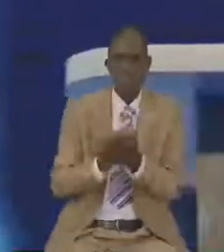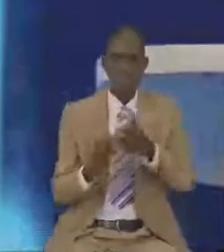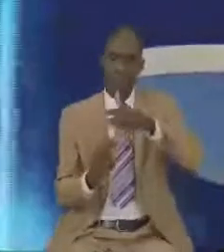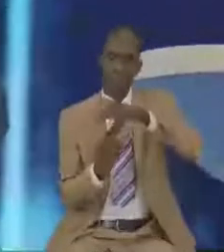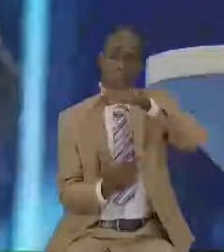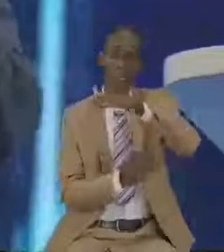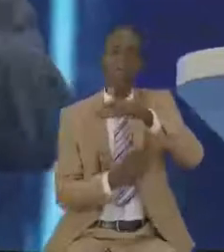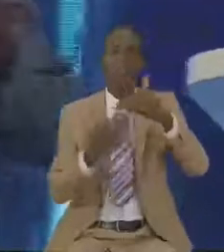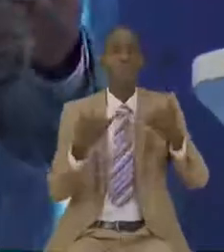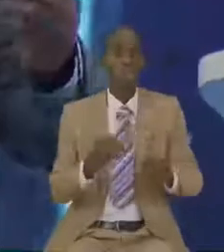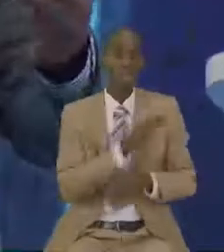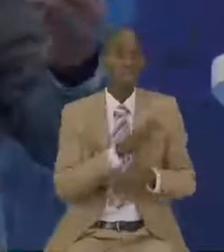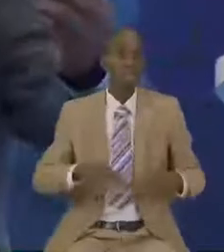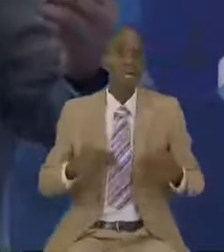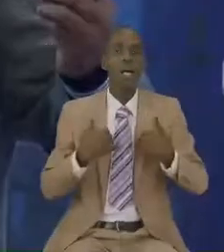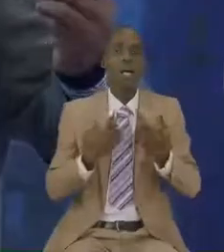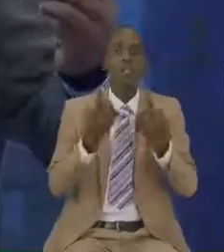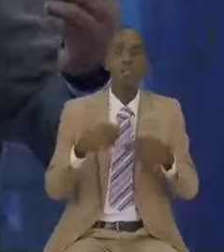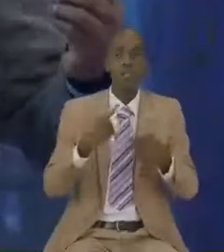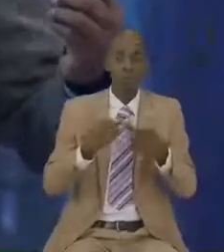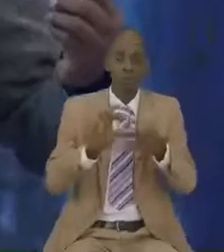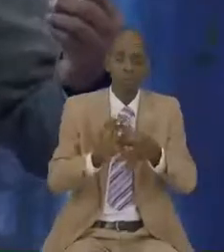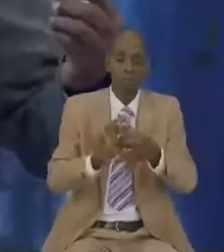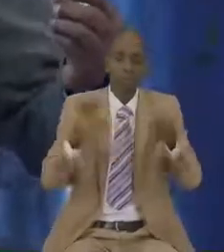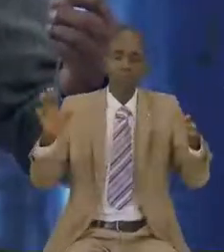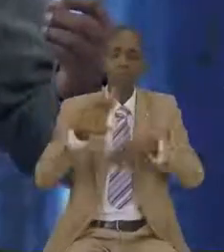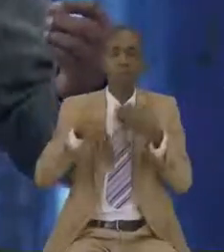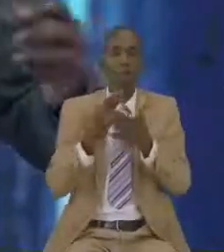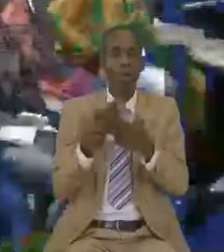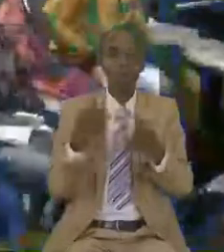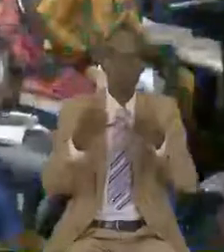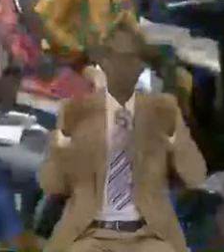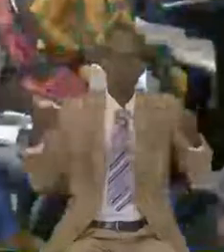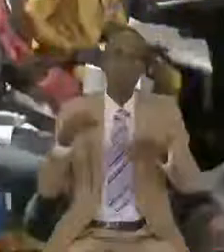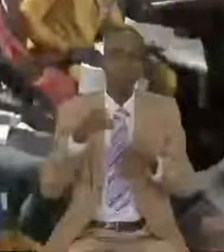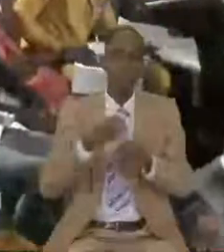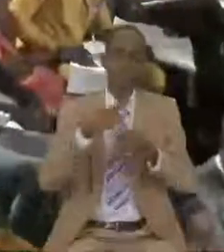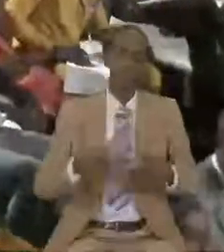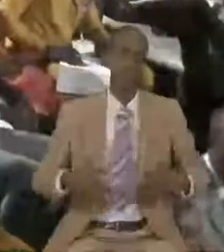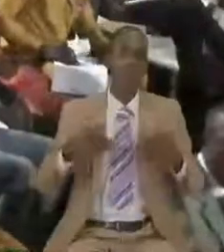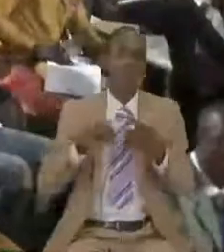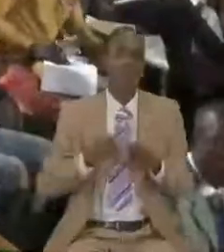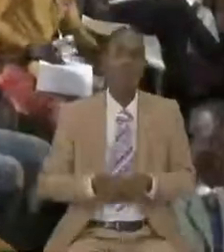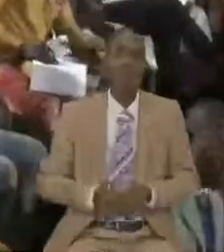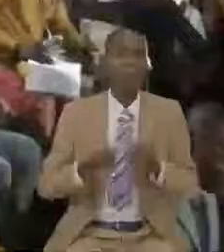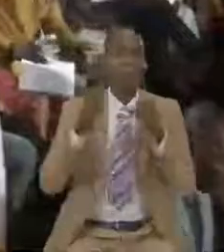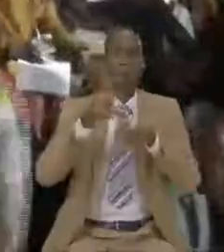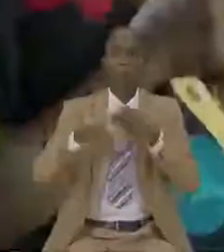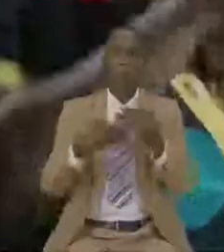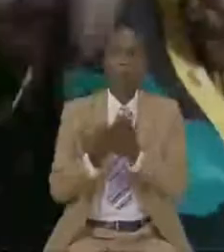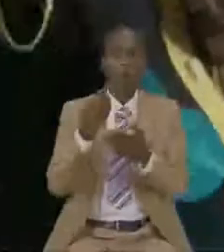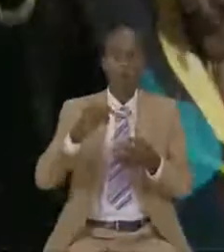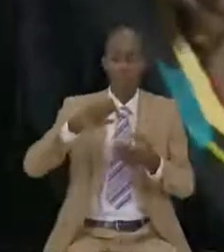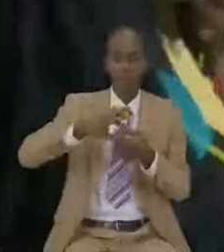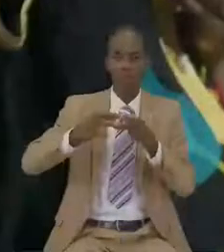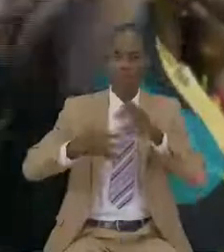ça, Christ est venu pour détacher toutes les cordes de ta vie. Pour briser toutes